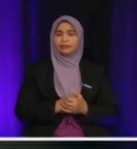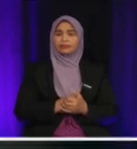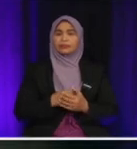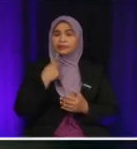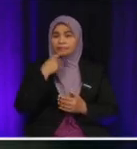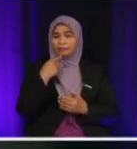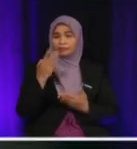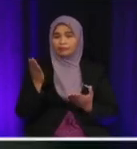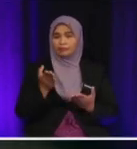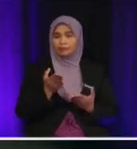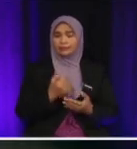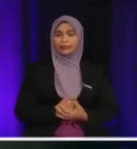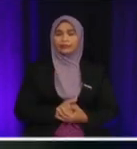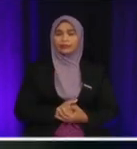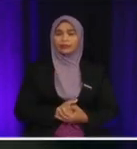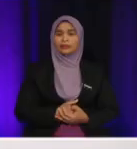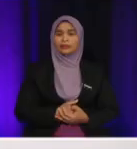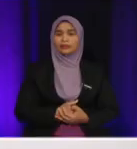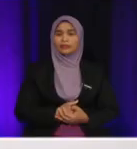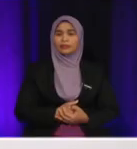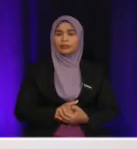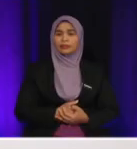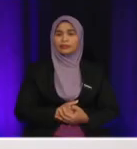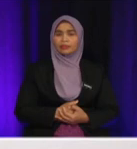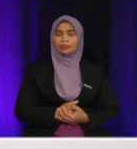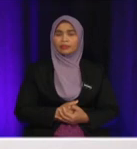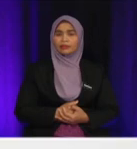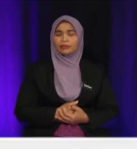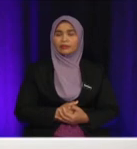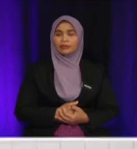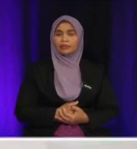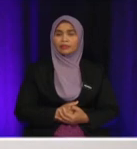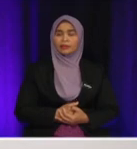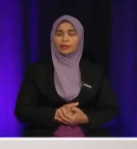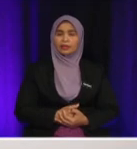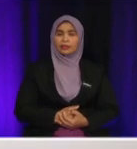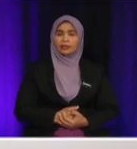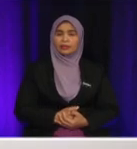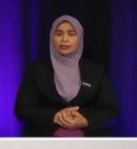Silakan. Siapa ni? Okey, Hakim juga. Okey, silakan Hakim.